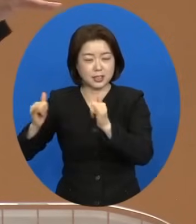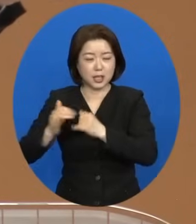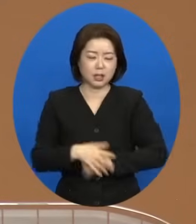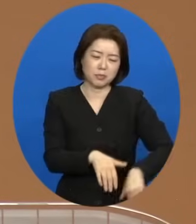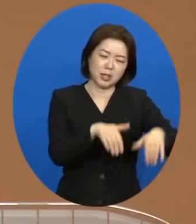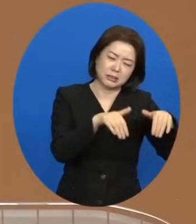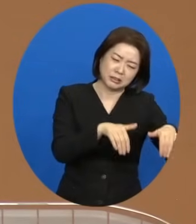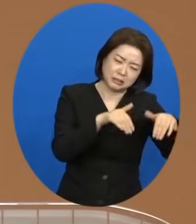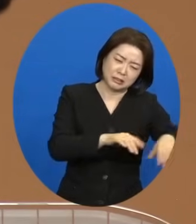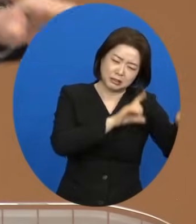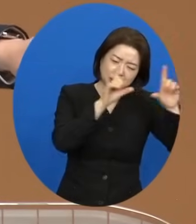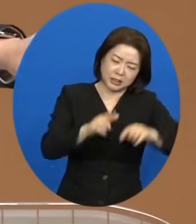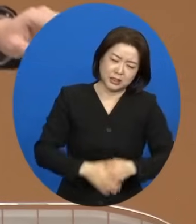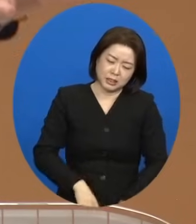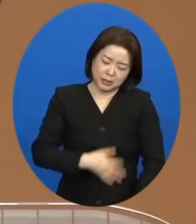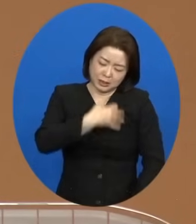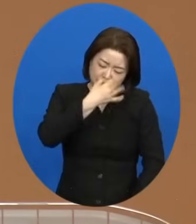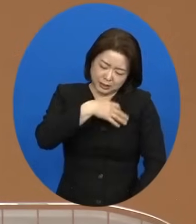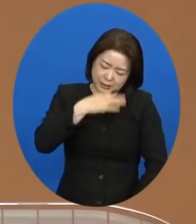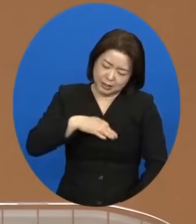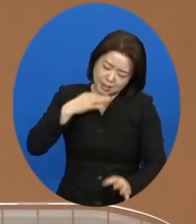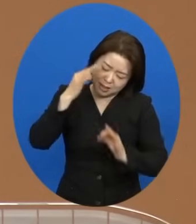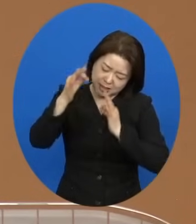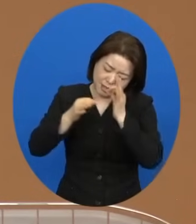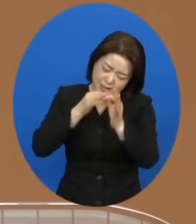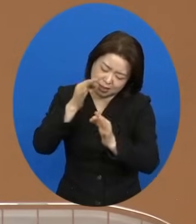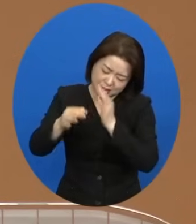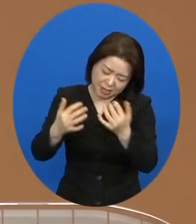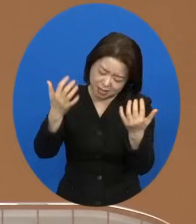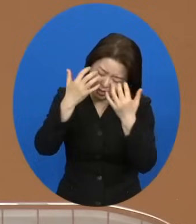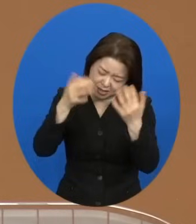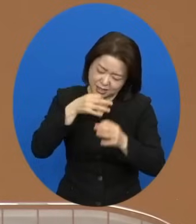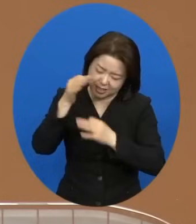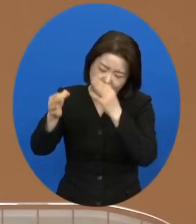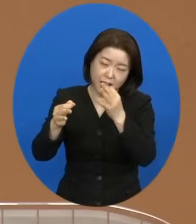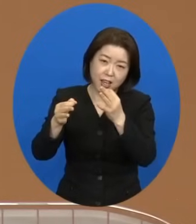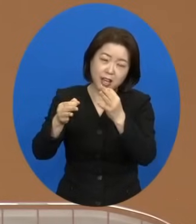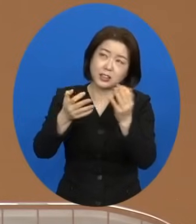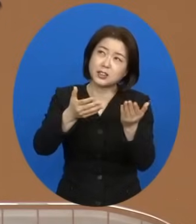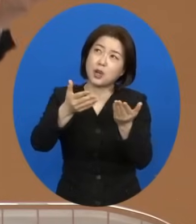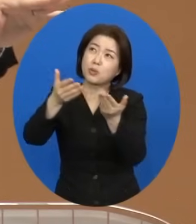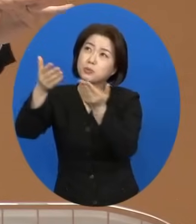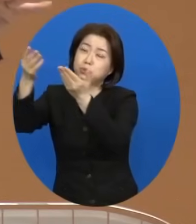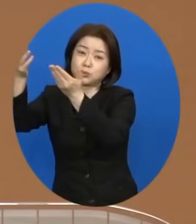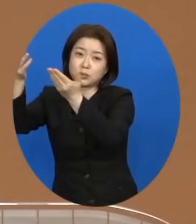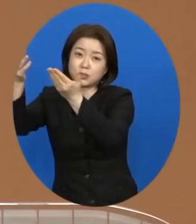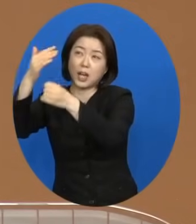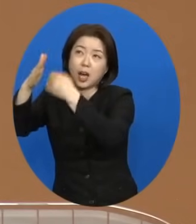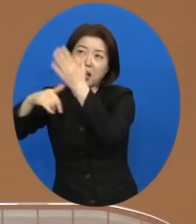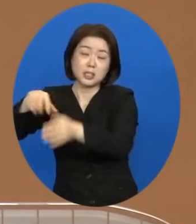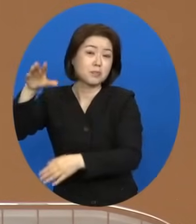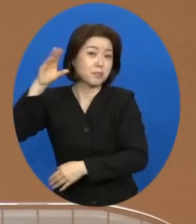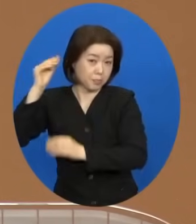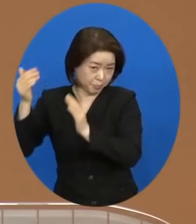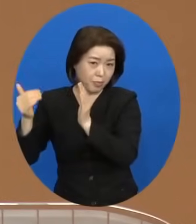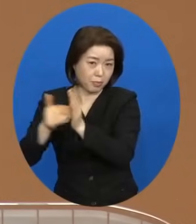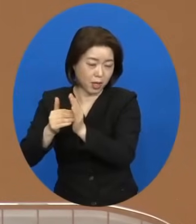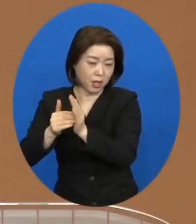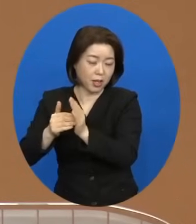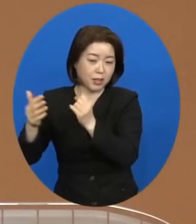때문에 막 부르 짖어요 그 부르짖음이 하나님께 상달되어 모세를 보내시죠 근데 모세를